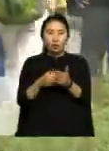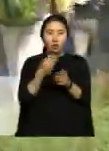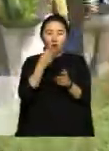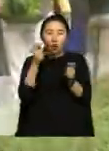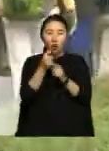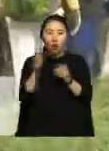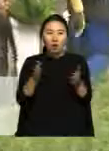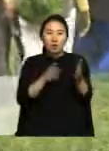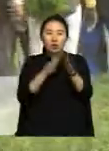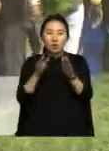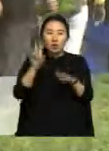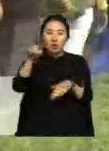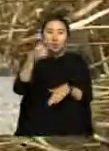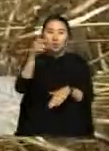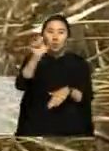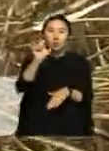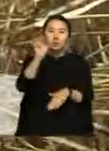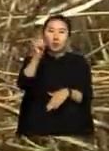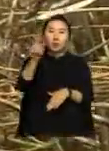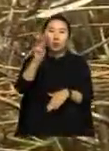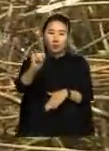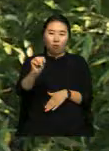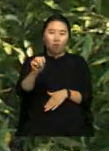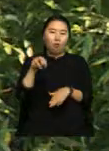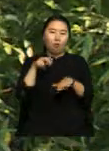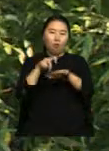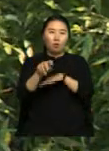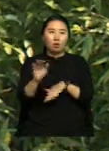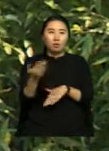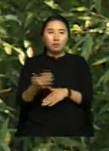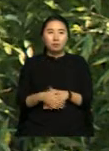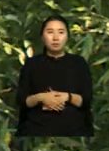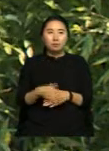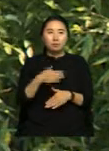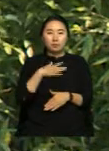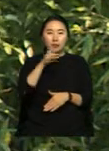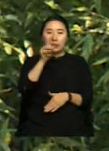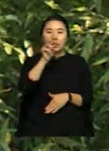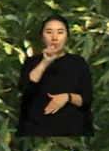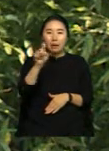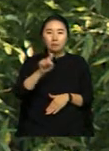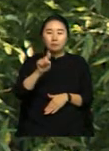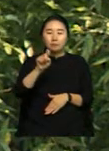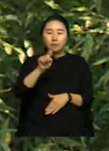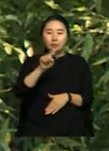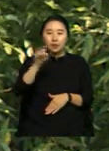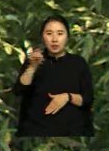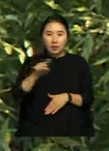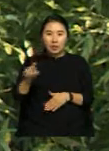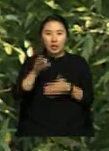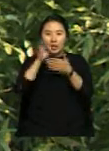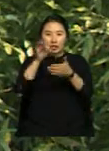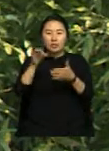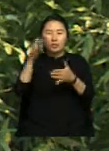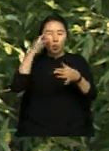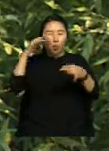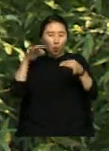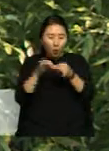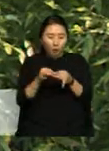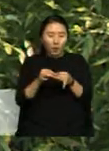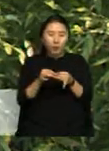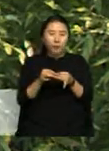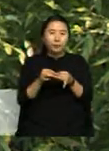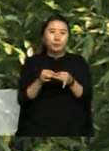접경지역 총 250km 를 걷게 됩니다 아 저는 개인주의 가치를 이번에 많은 사람들과 공감을 하고 그